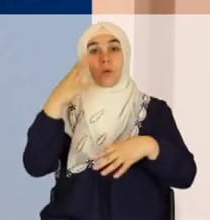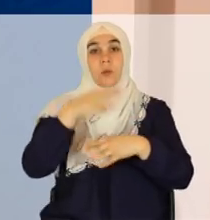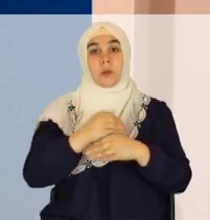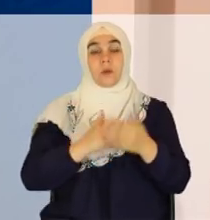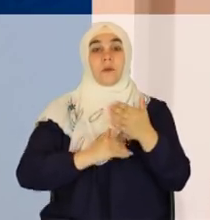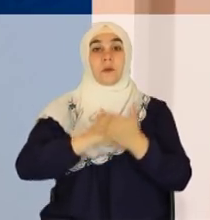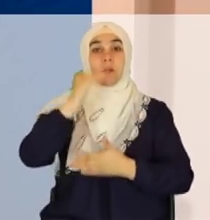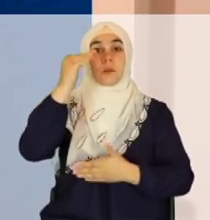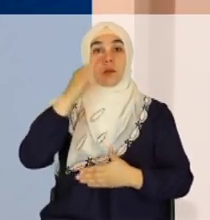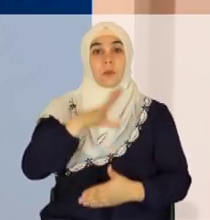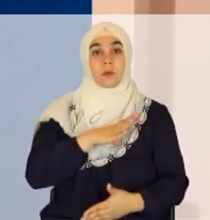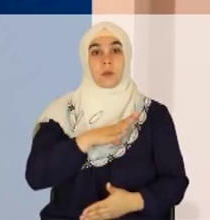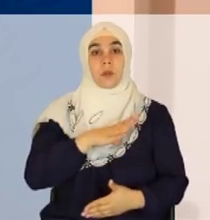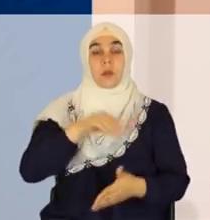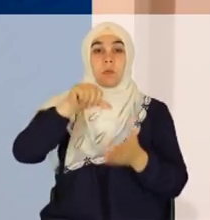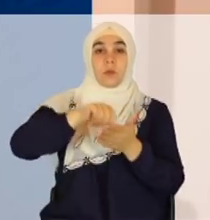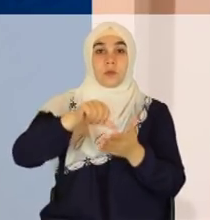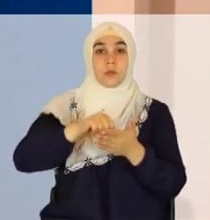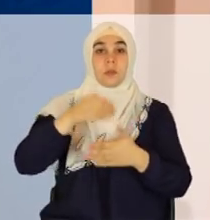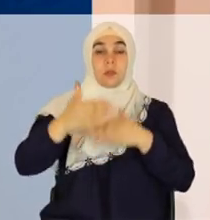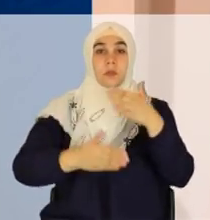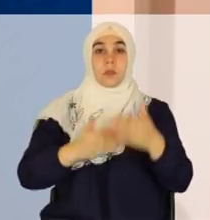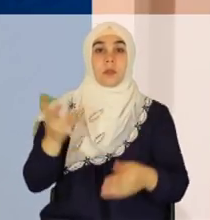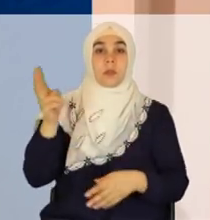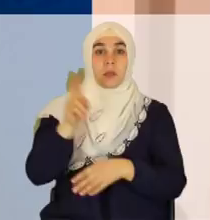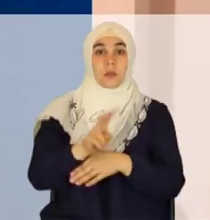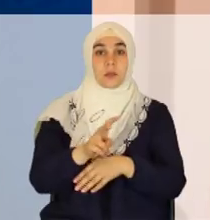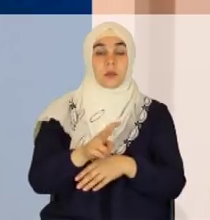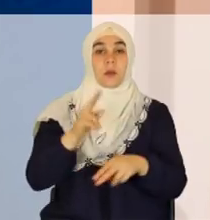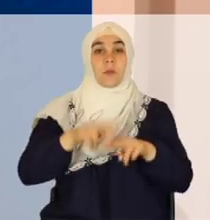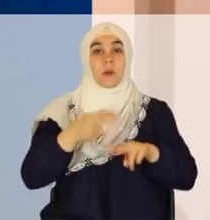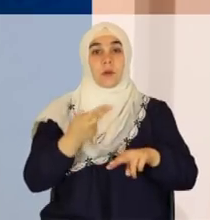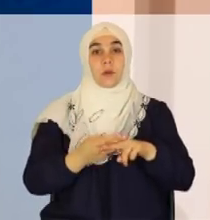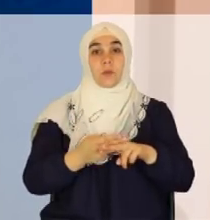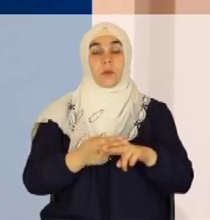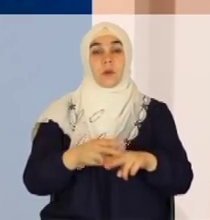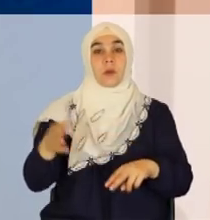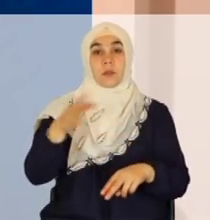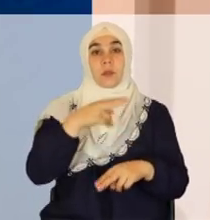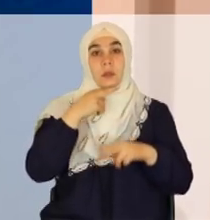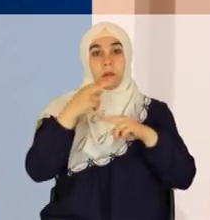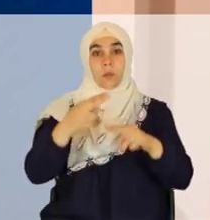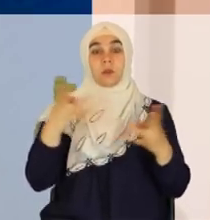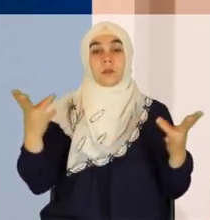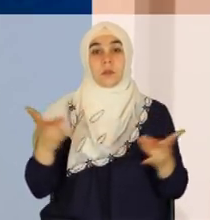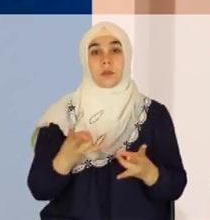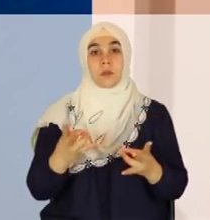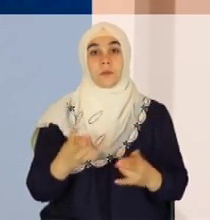ruhaniyetini kütarış baskıcı bir kelime. Şunun için bu tarafa itibar verişimiz